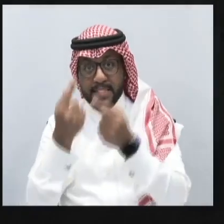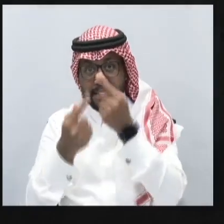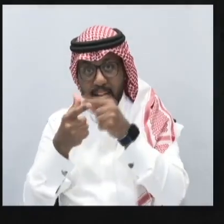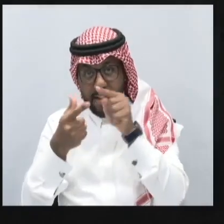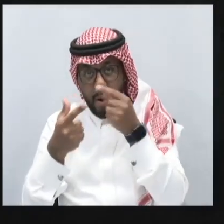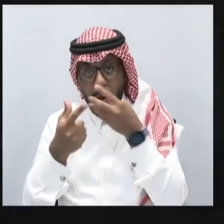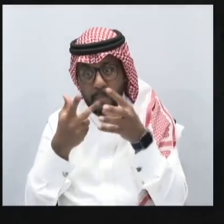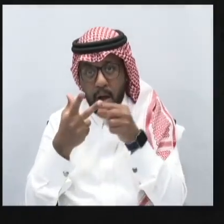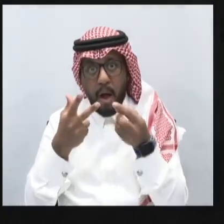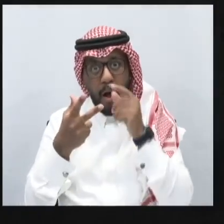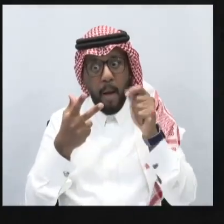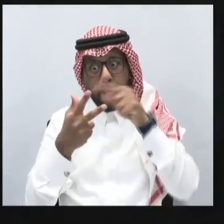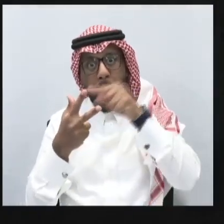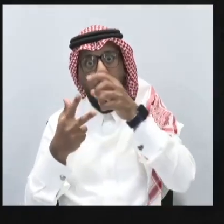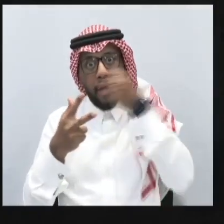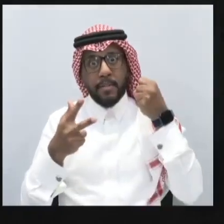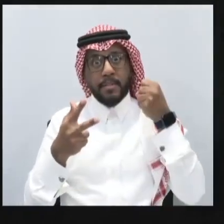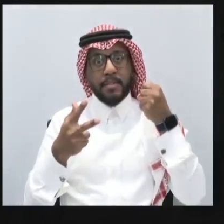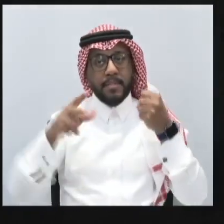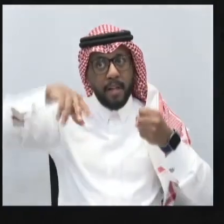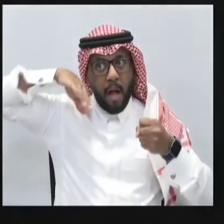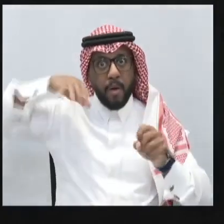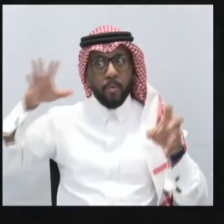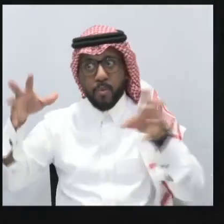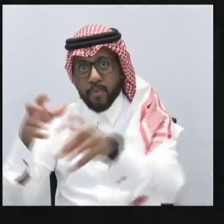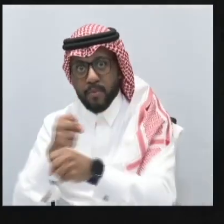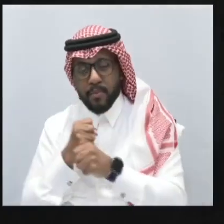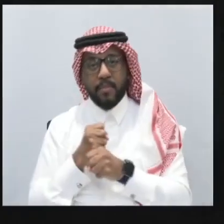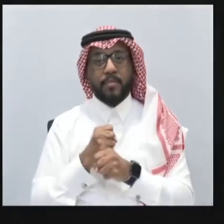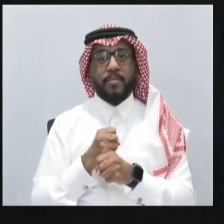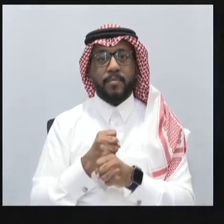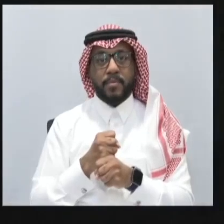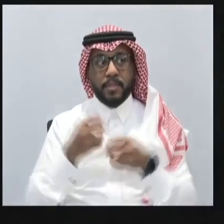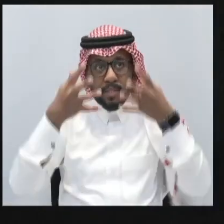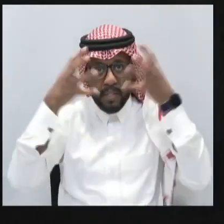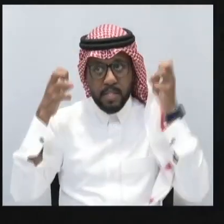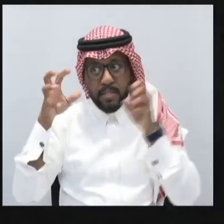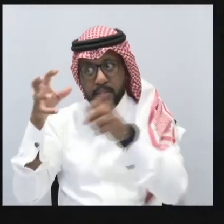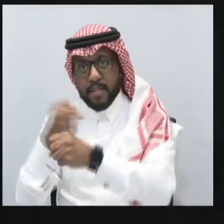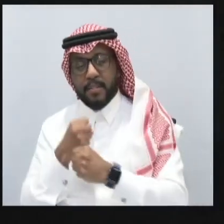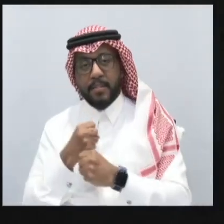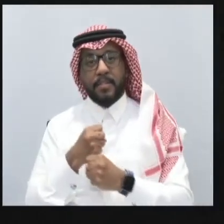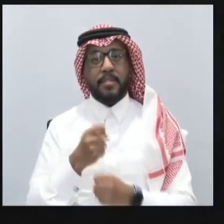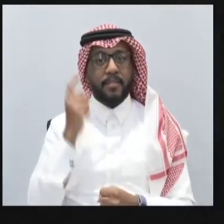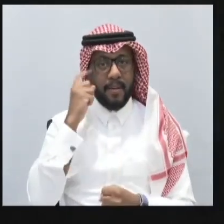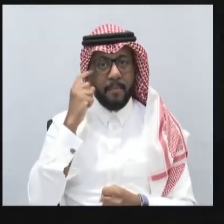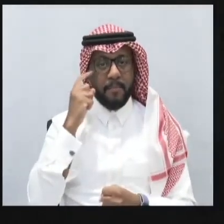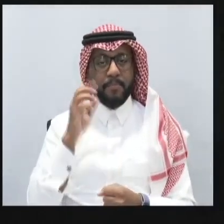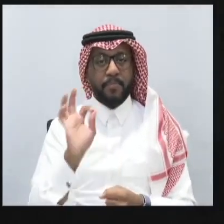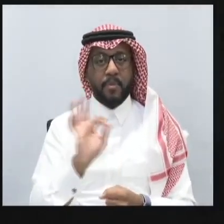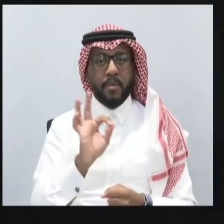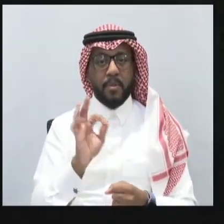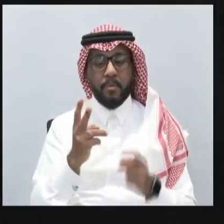اكلات الاعشاب زي الماعز اللي قبل شوي شفناها والبقر تجي حيوانات تاكلها هذه نسميها اكلات اعشاب